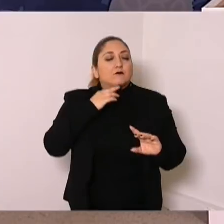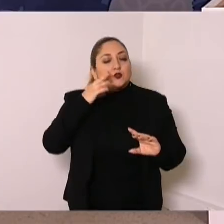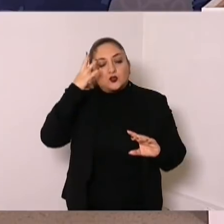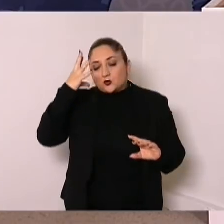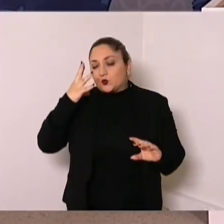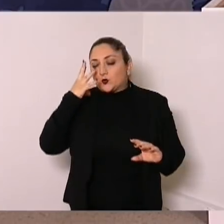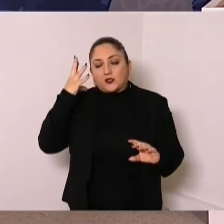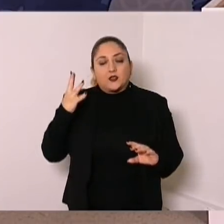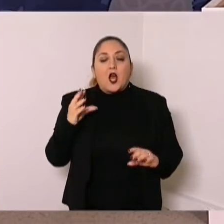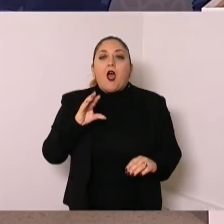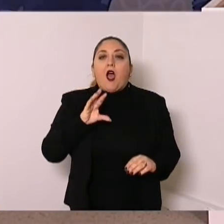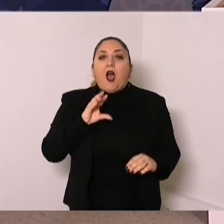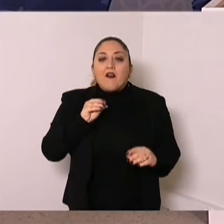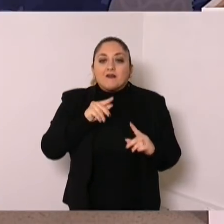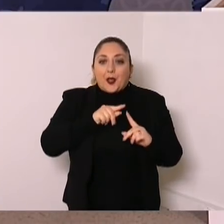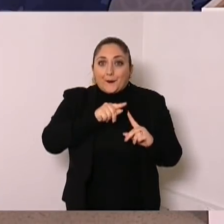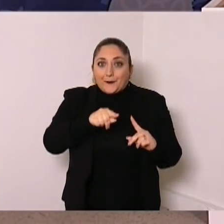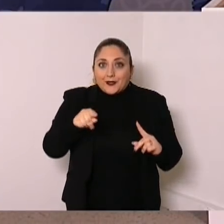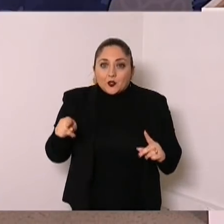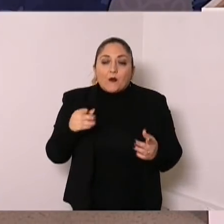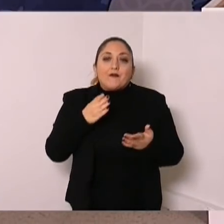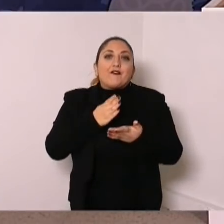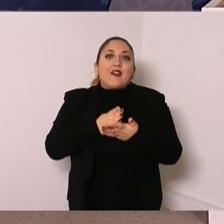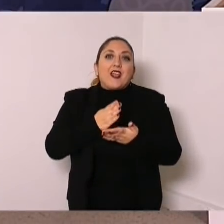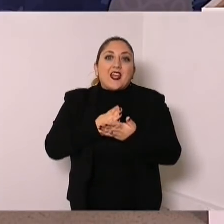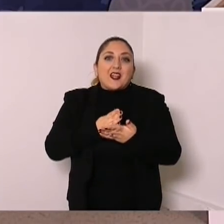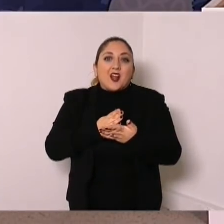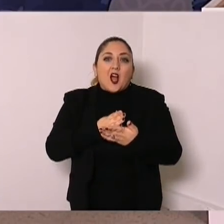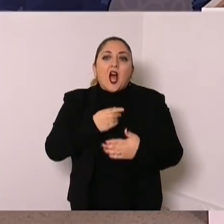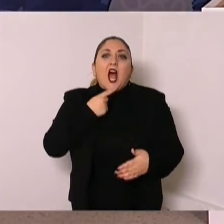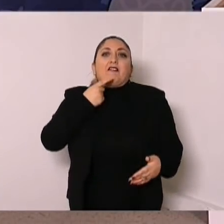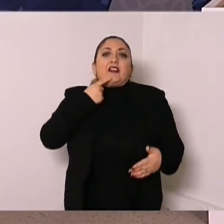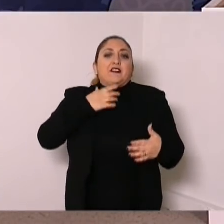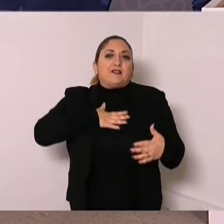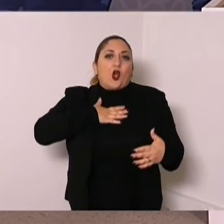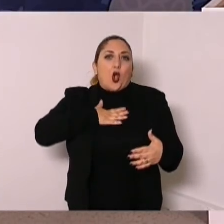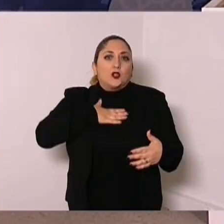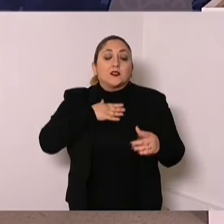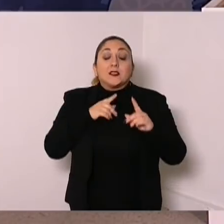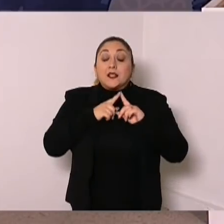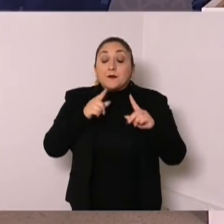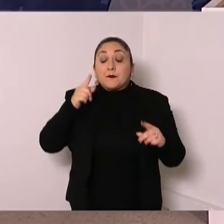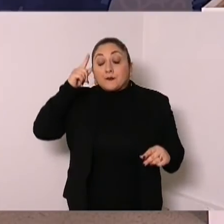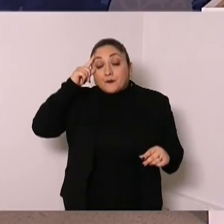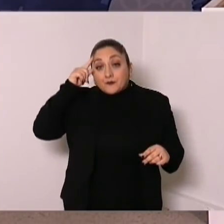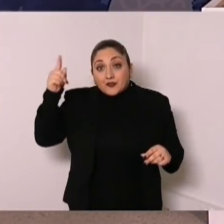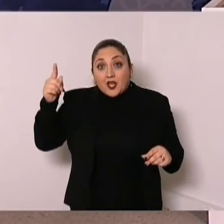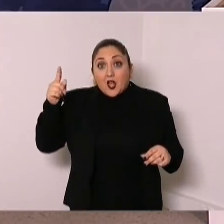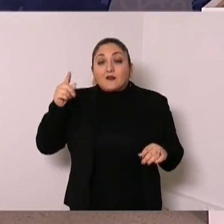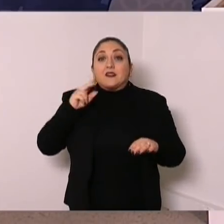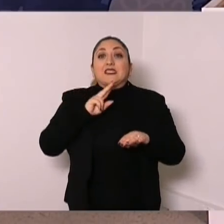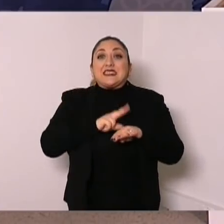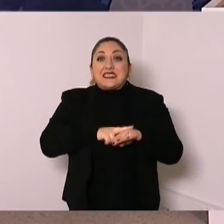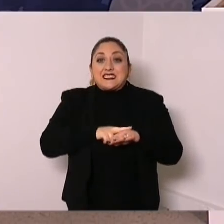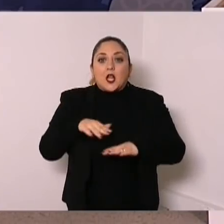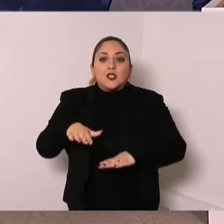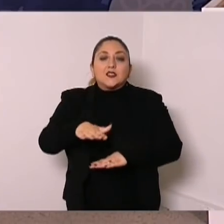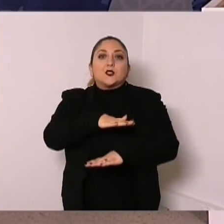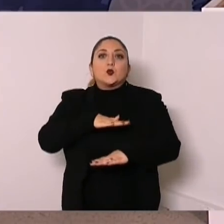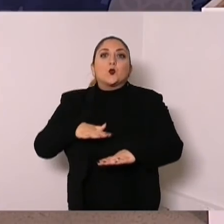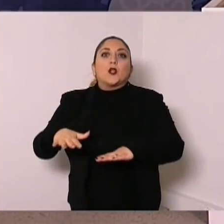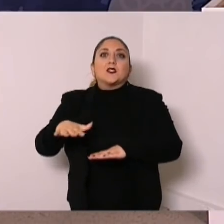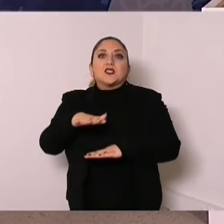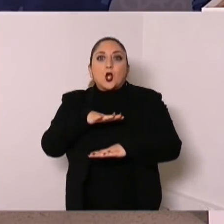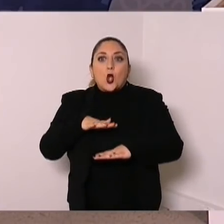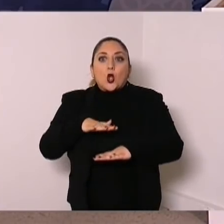li bħalma qegħdin naraw ħafna mill-każijiet vera għandhom sintomi li huma ħfief, però nafu li sfortunatament jista' jkollok sitwazzjonijiet